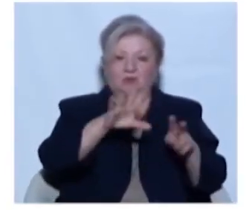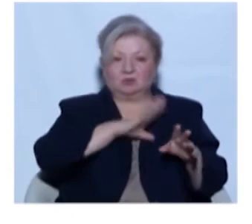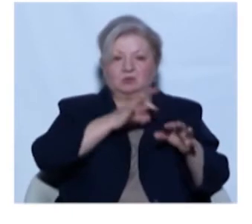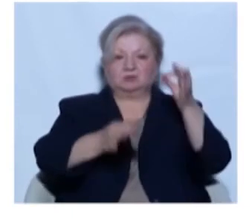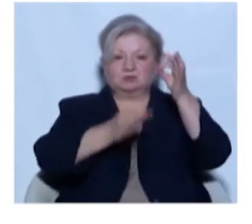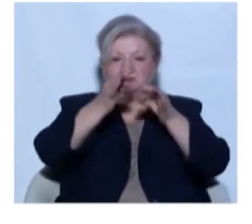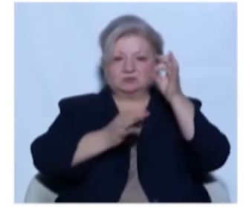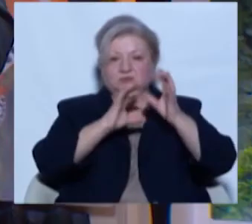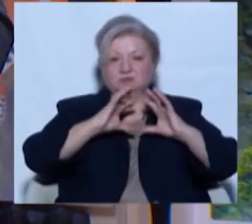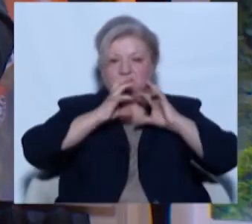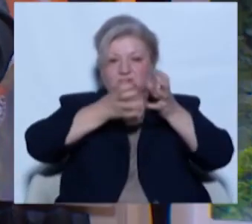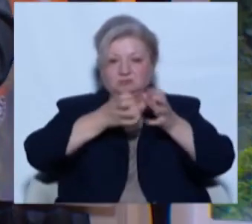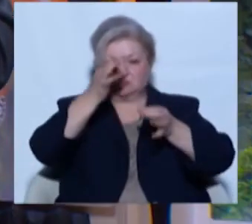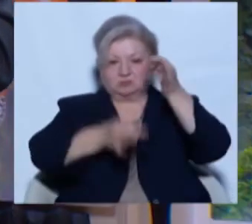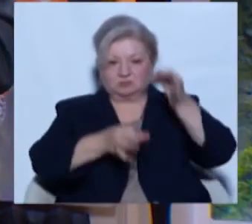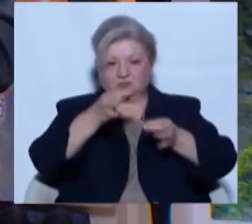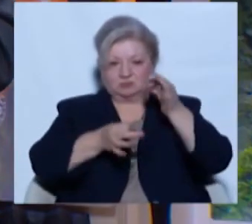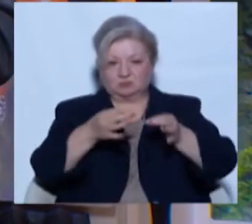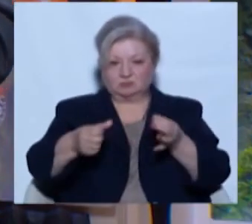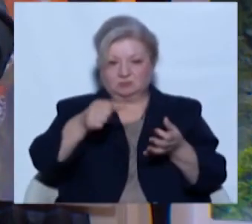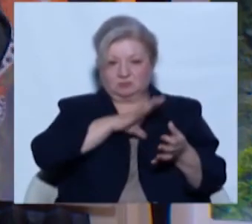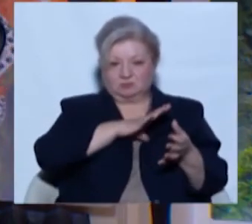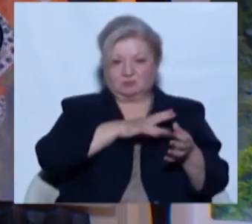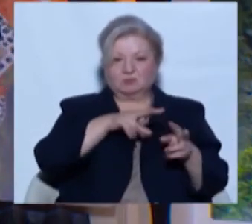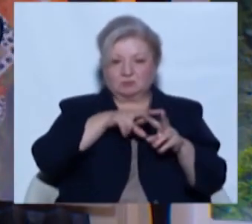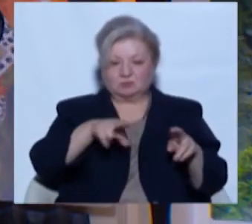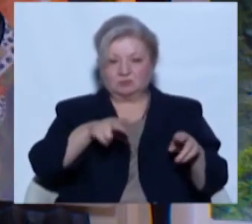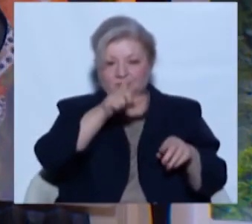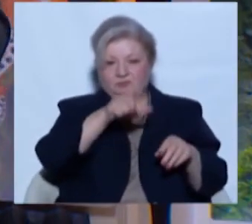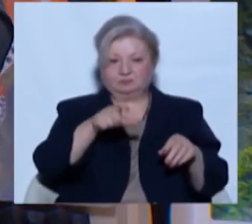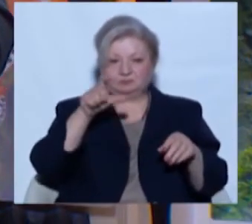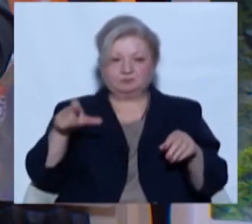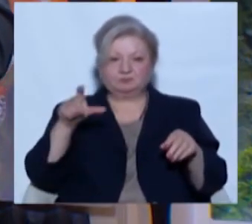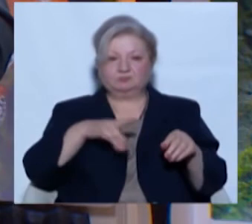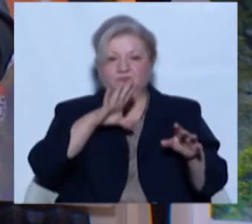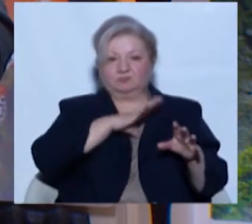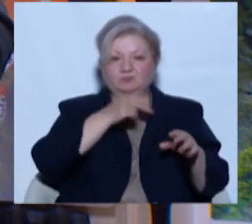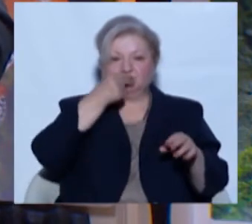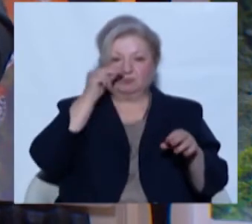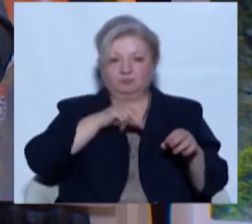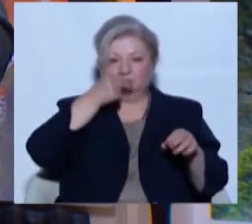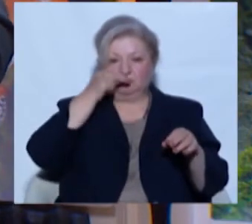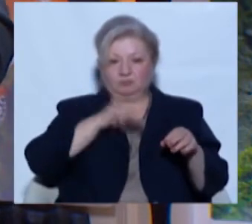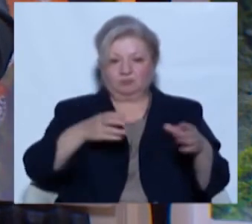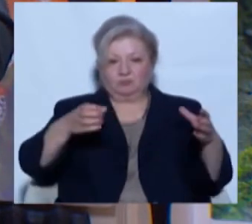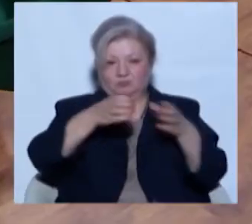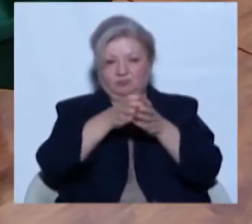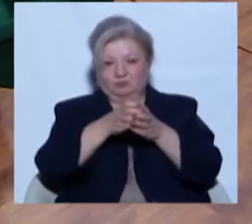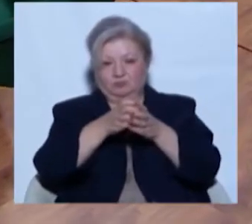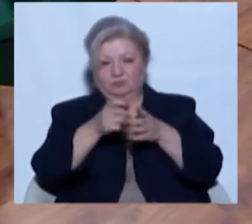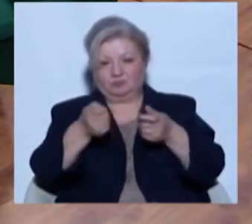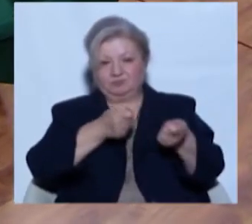საერთაშორისო სასამართლოს წინაშე, როგორც კაცობრიობის წინაშე ჩადენილი დანაშაულის ორგანიზატორები.